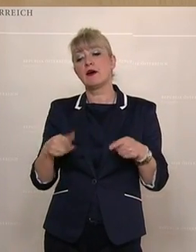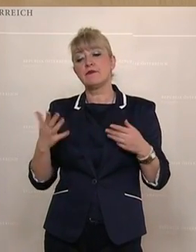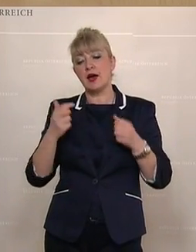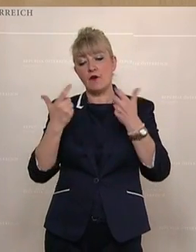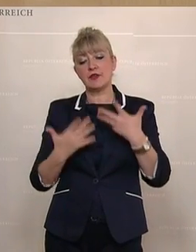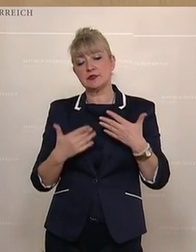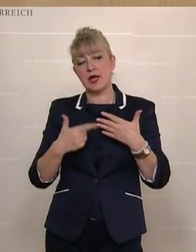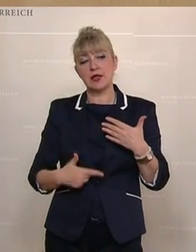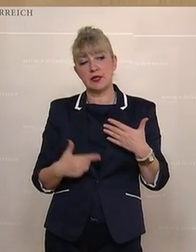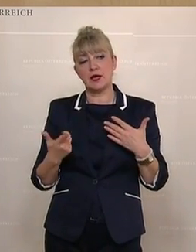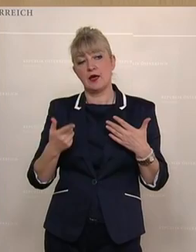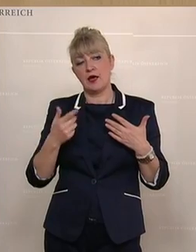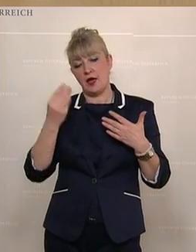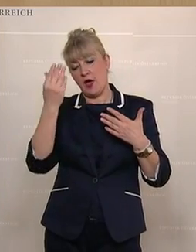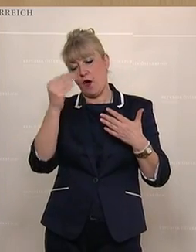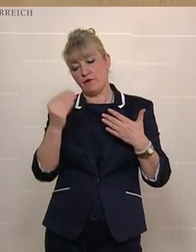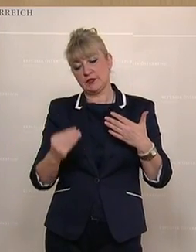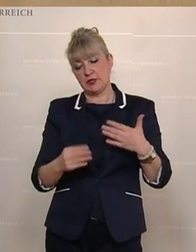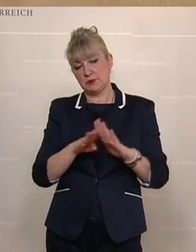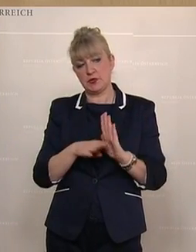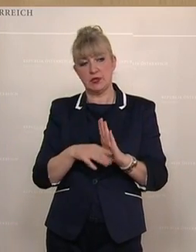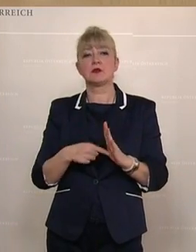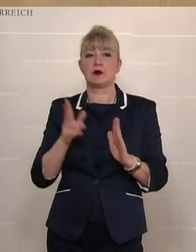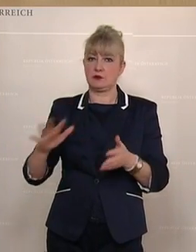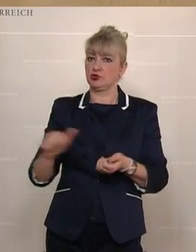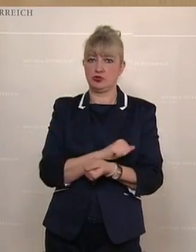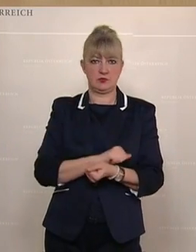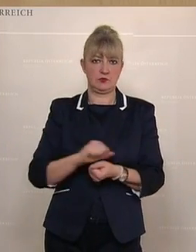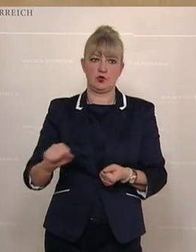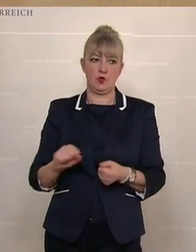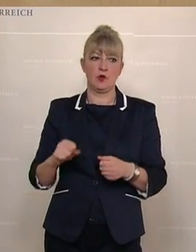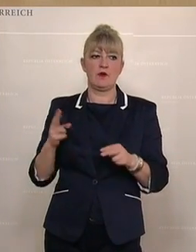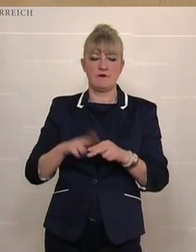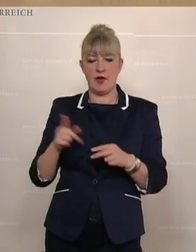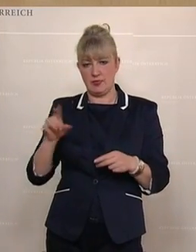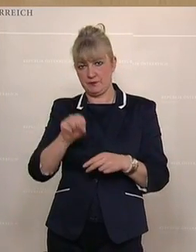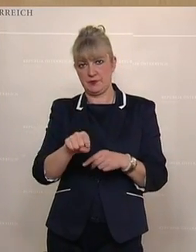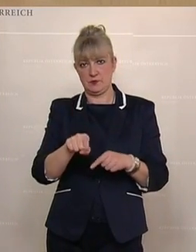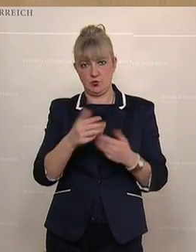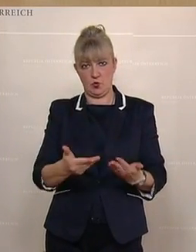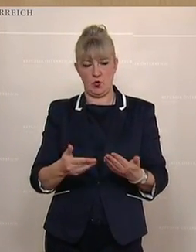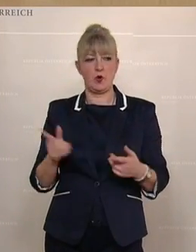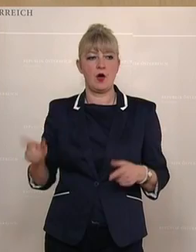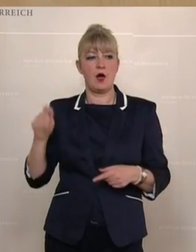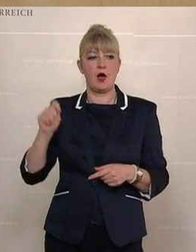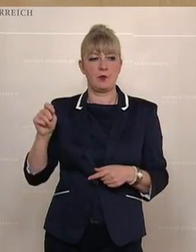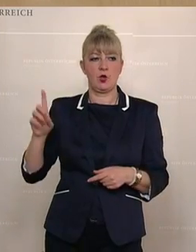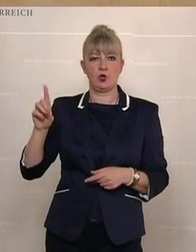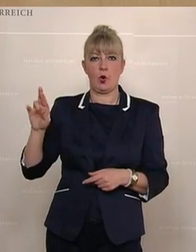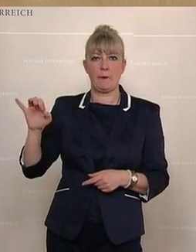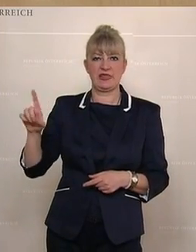also abschließend aufgezählt sind im Gesetz, rasch zu löschen, wenn sie als solche identifiziert werden. Und Herr Abgeordneter